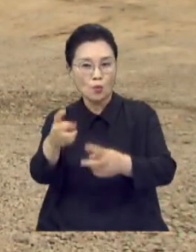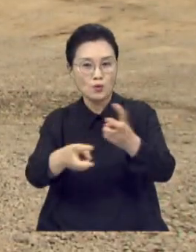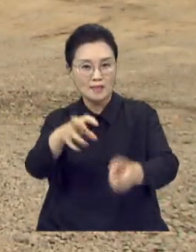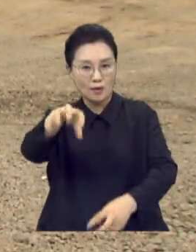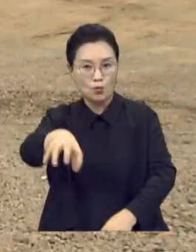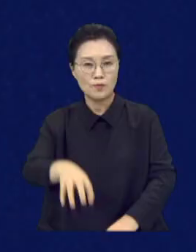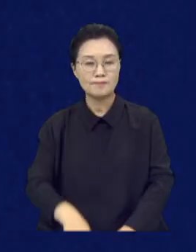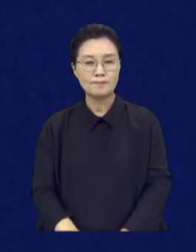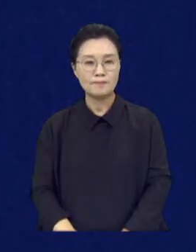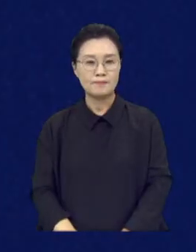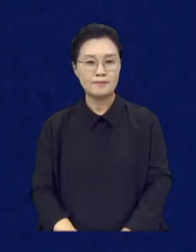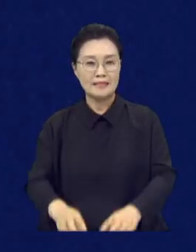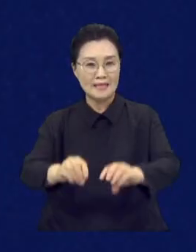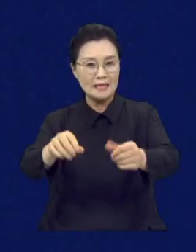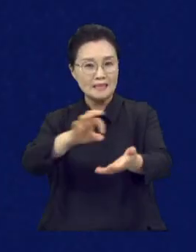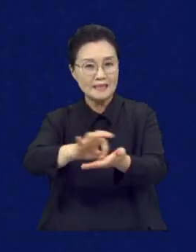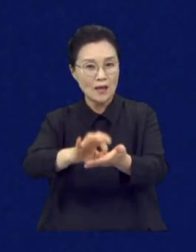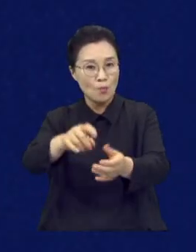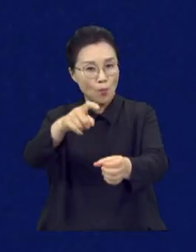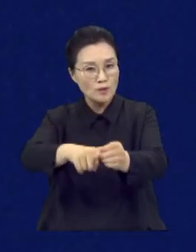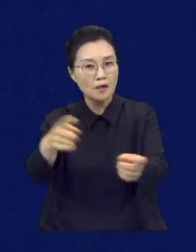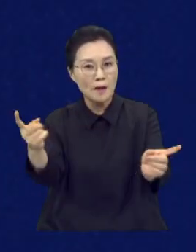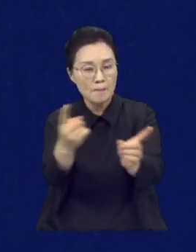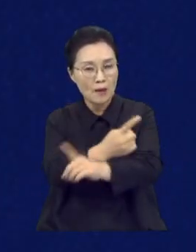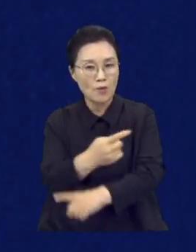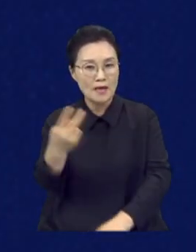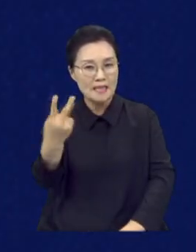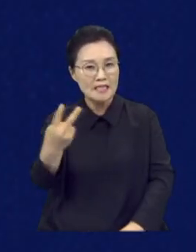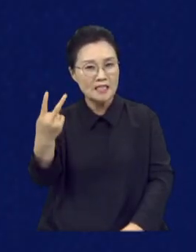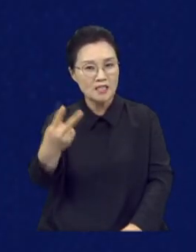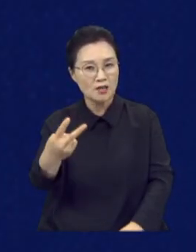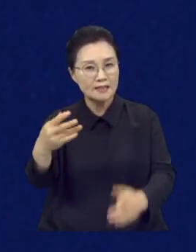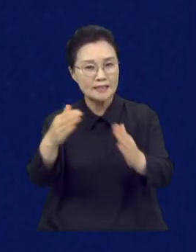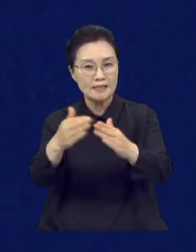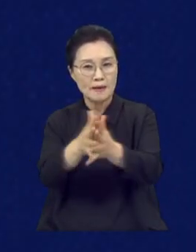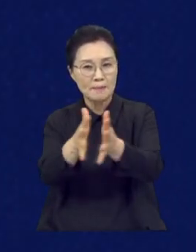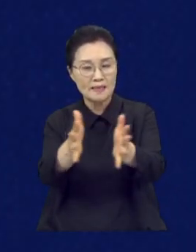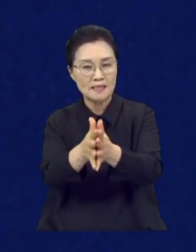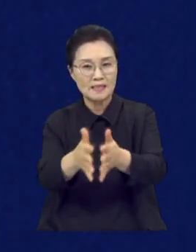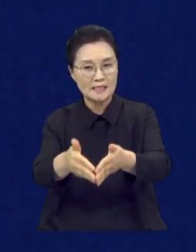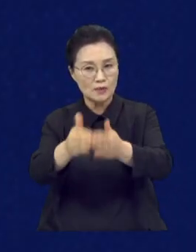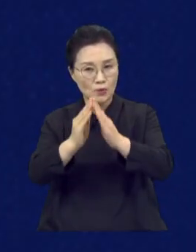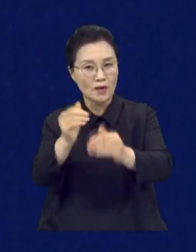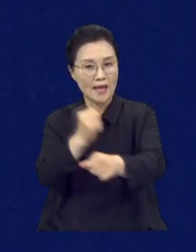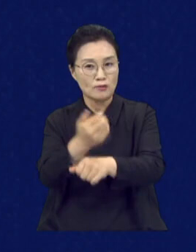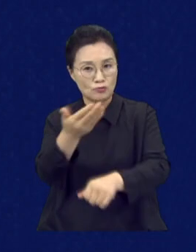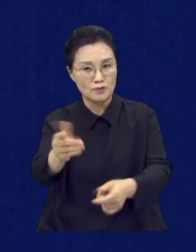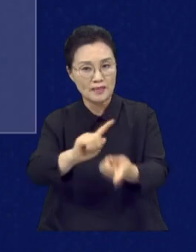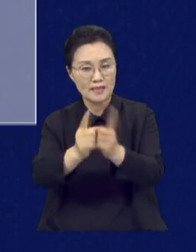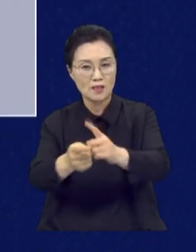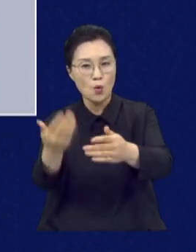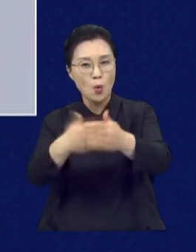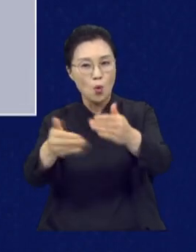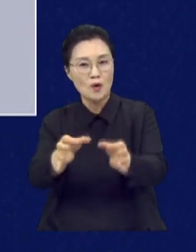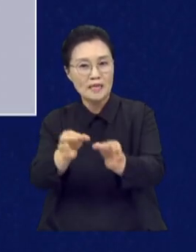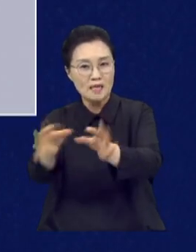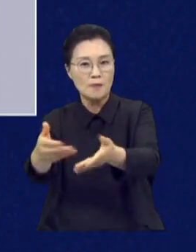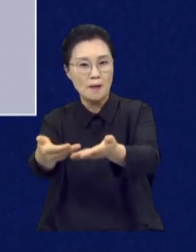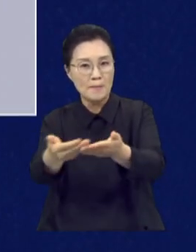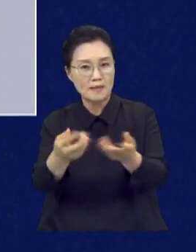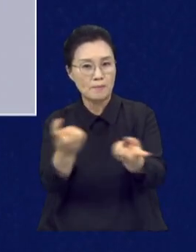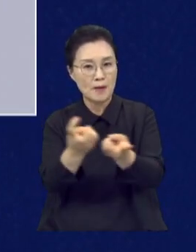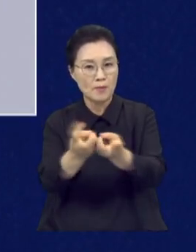공장터입니다 땅의 용도를 받고 2,000세대 아파트 등을 짓도록 해주는 대신 공공기여를